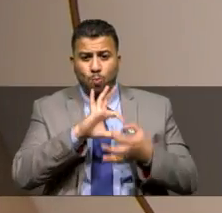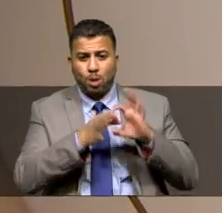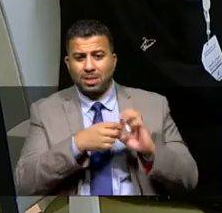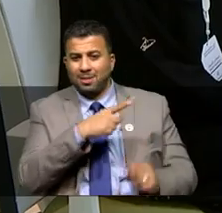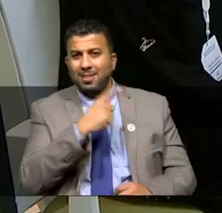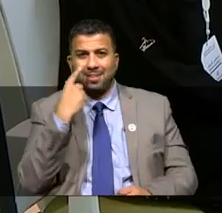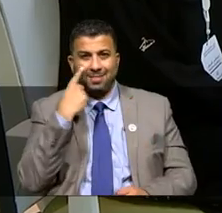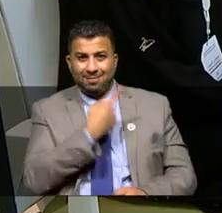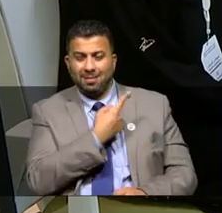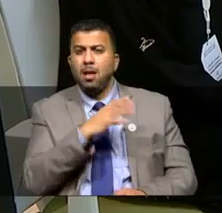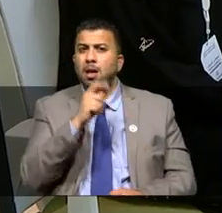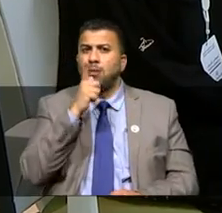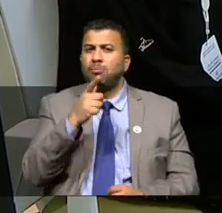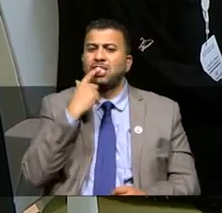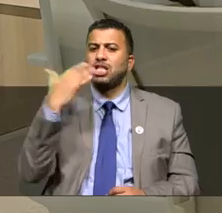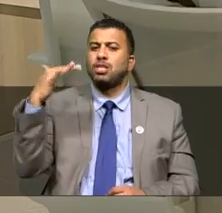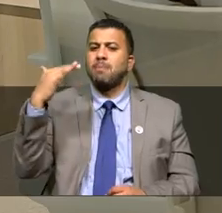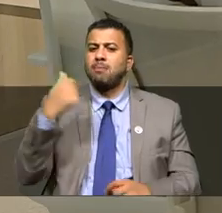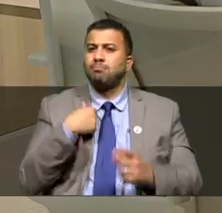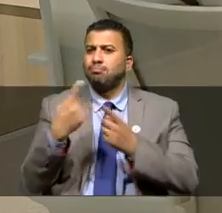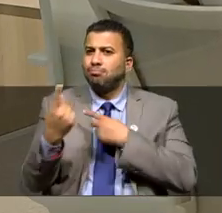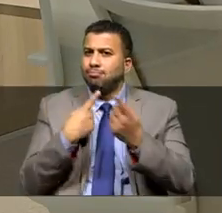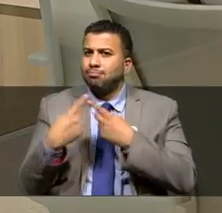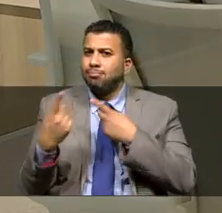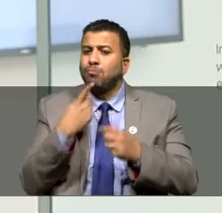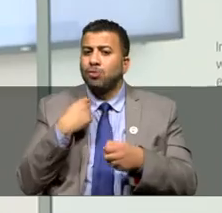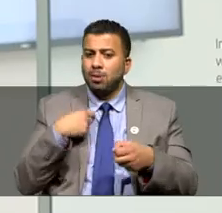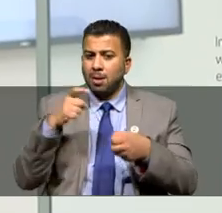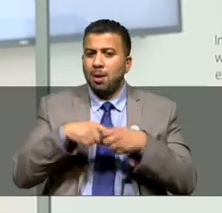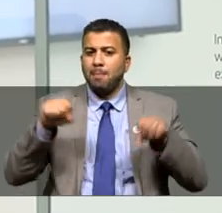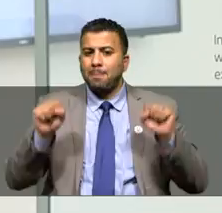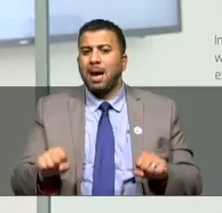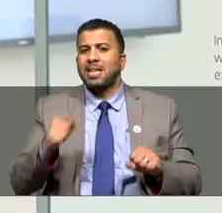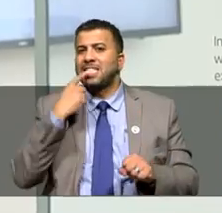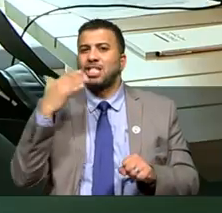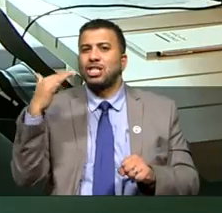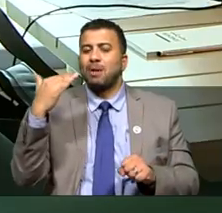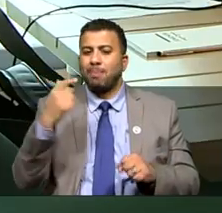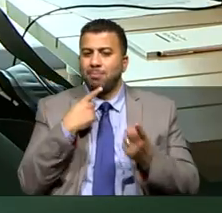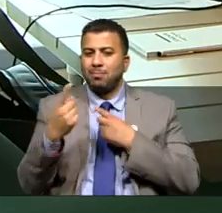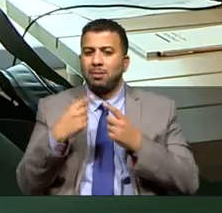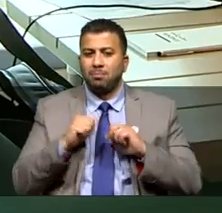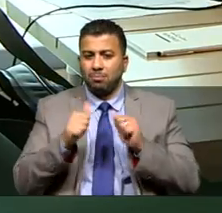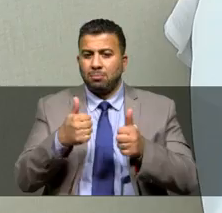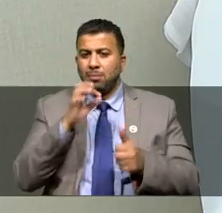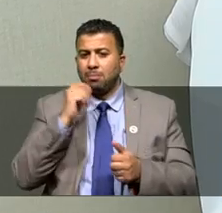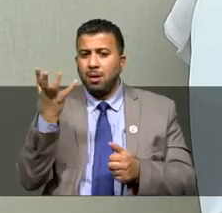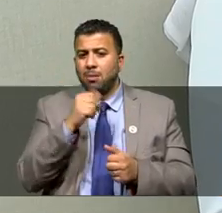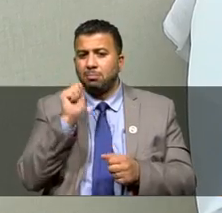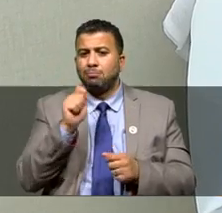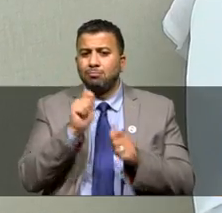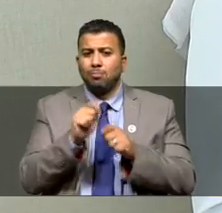الوطنية عبر لقاءات مع الشباب المرشحين للانضمام للمجالس الشبابية والمشاركة بفاعلية في